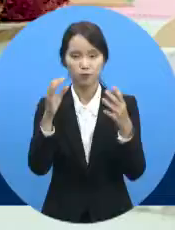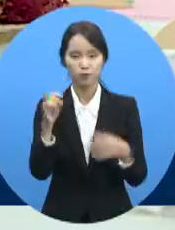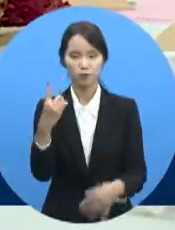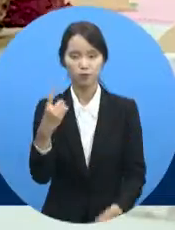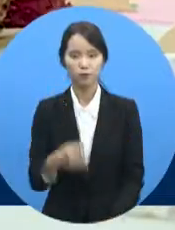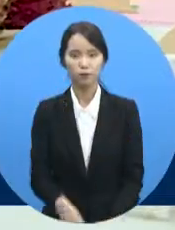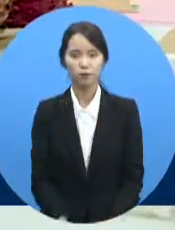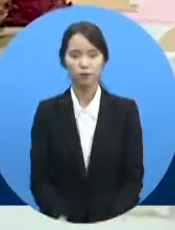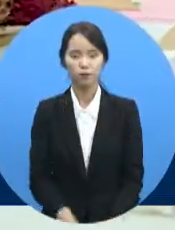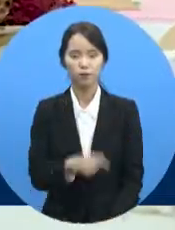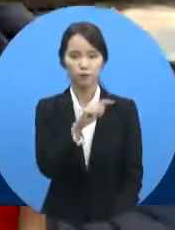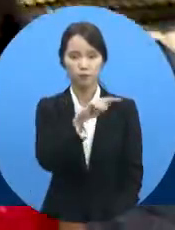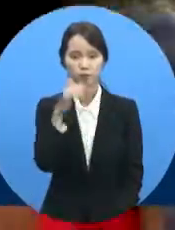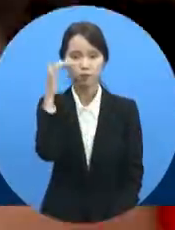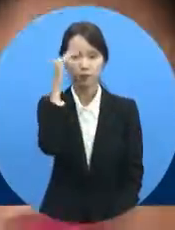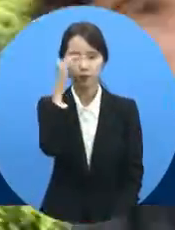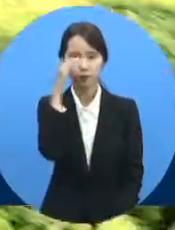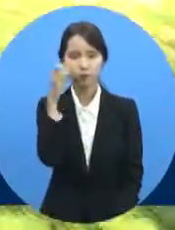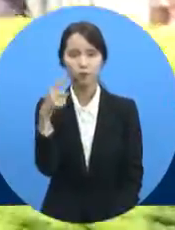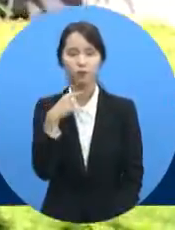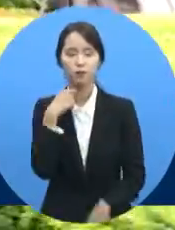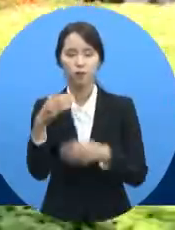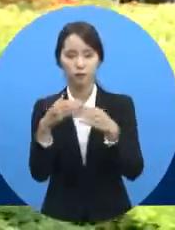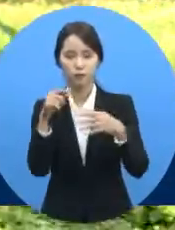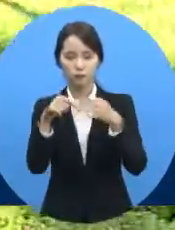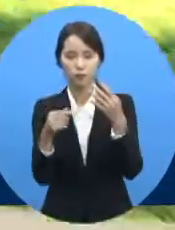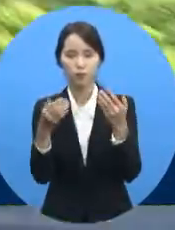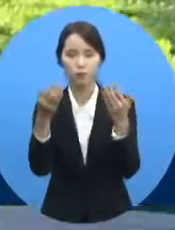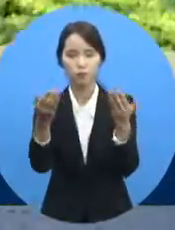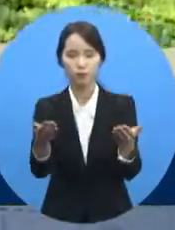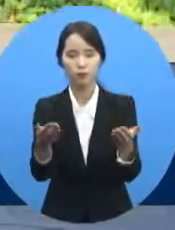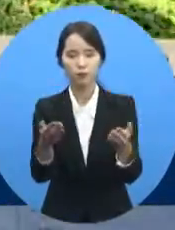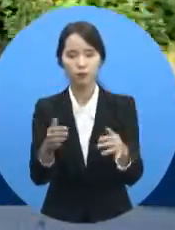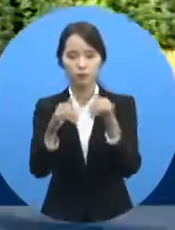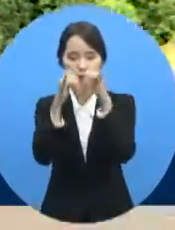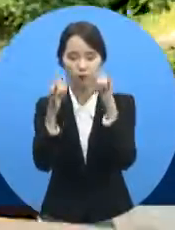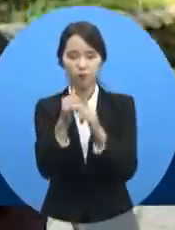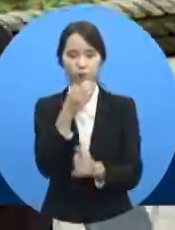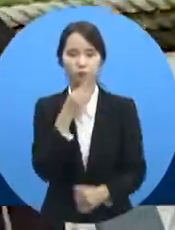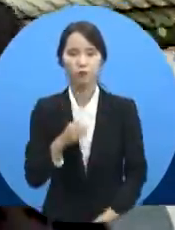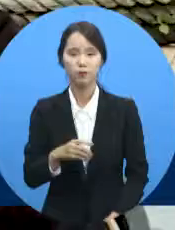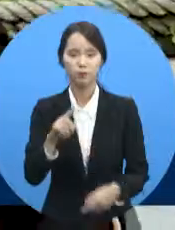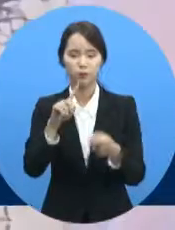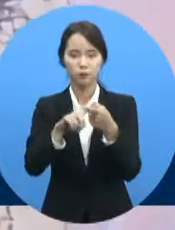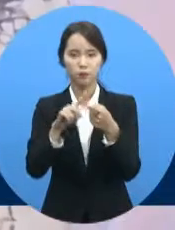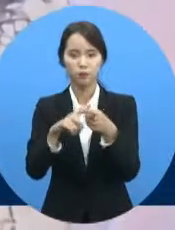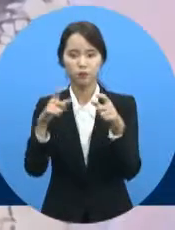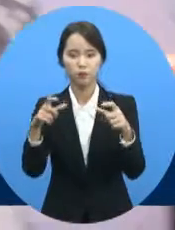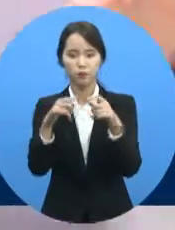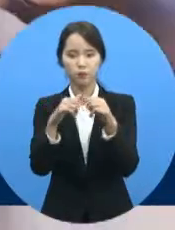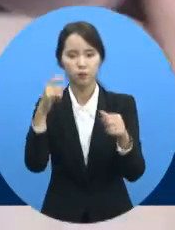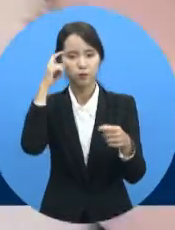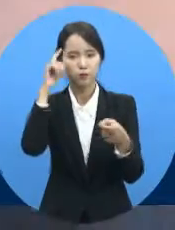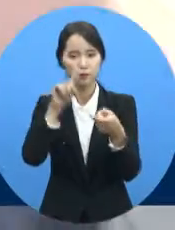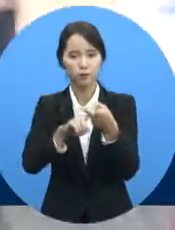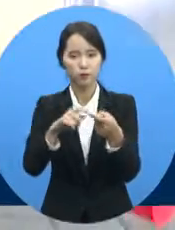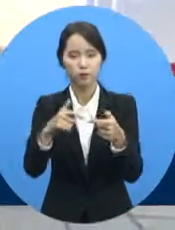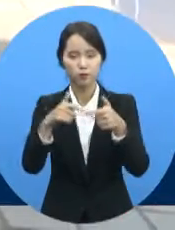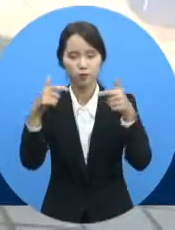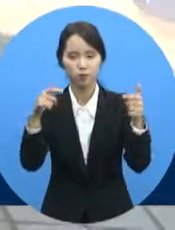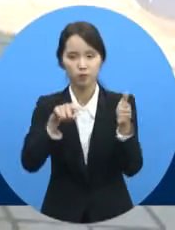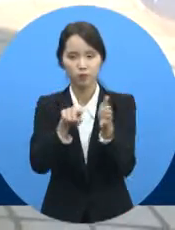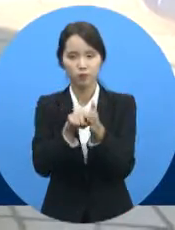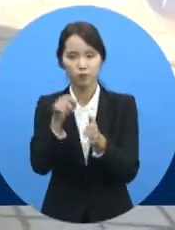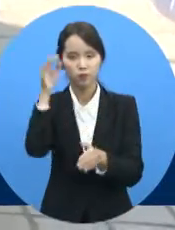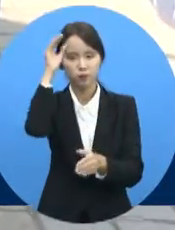이번 행사를 통해 풍성한 볼거리와 체험 프로그램을 제공함으로써 사회복지에 대한 구민들의 관심을 높일 수